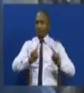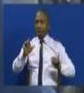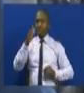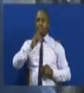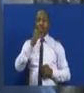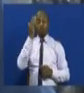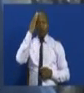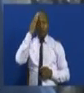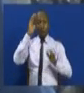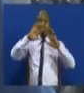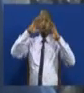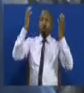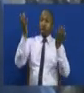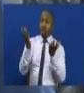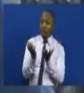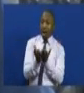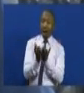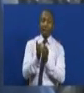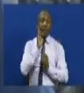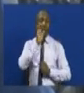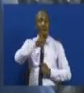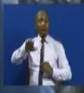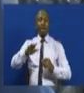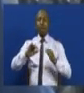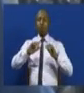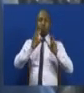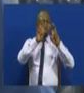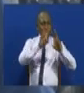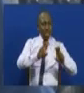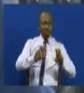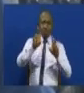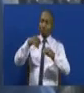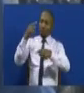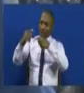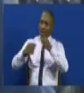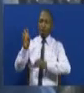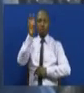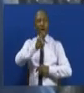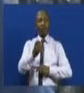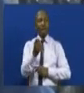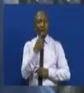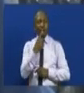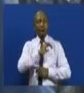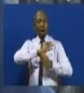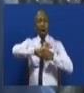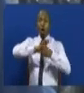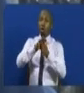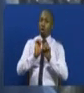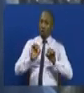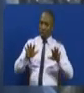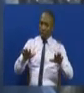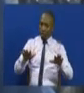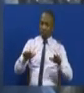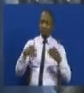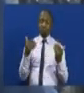kote utafiti unaendelea ili kutafuta dawa ya corona. Tunasema kwamba